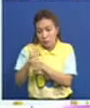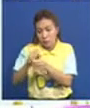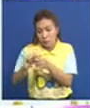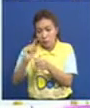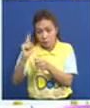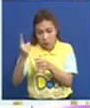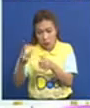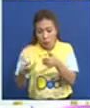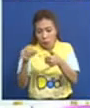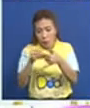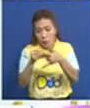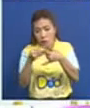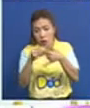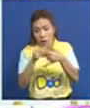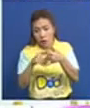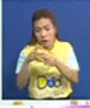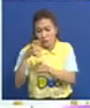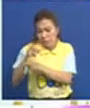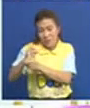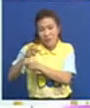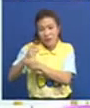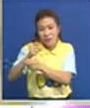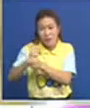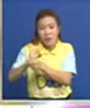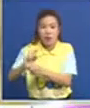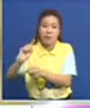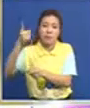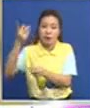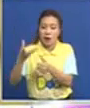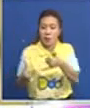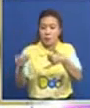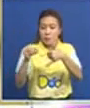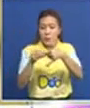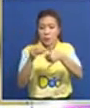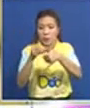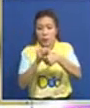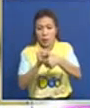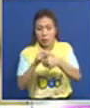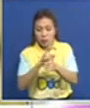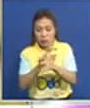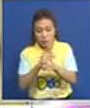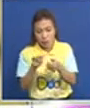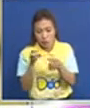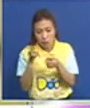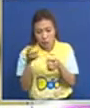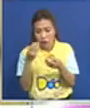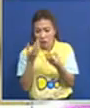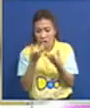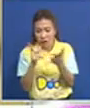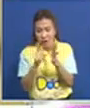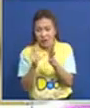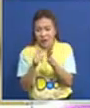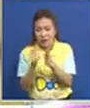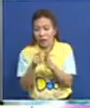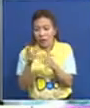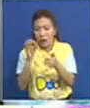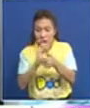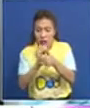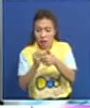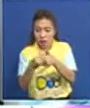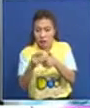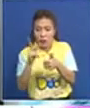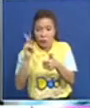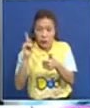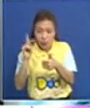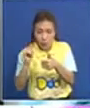ก็หล่อปั้นขึ้นมาทดแทน การซ่อมบำรุงด้วยการใช้อีบ็อกซี่แบบตัวเร่งฝาเขียวและแบบ